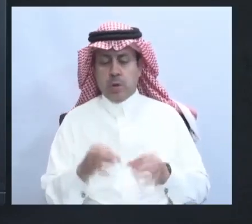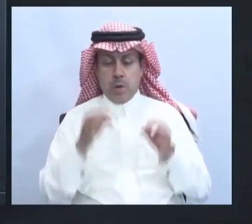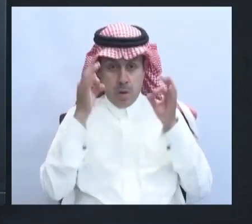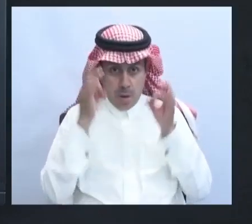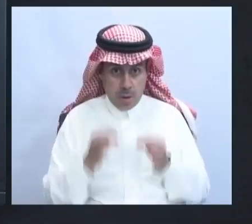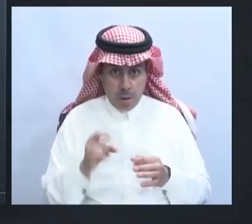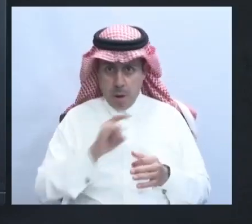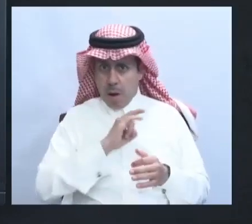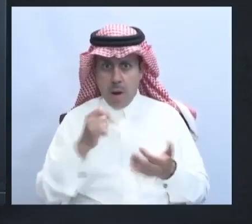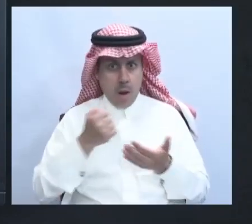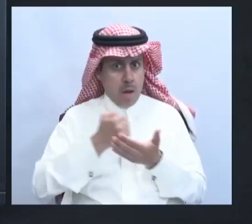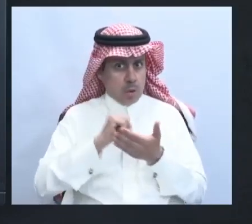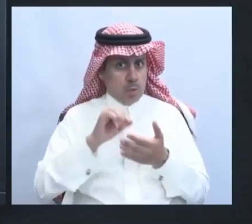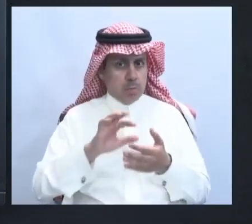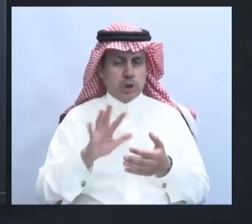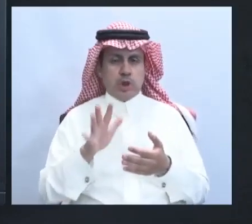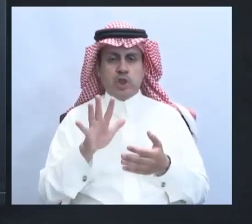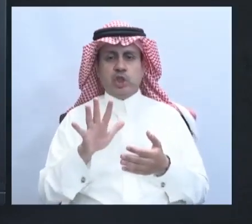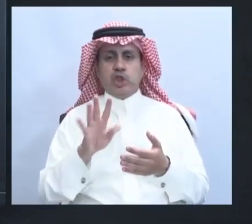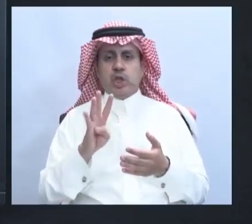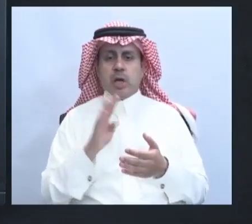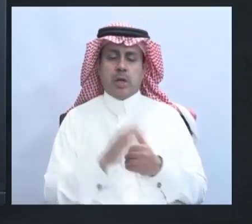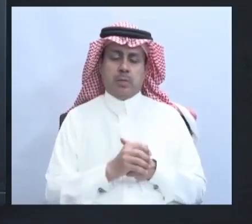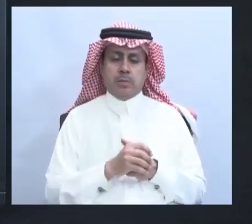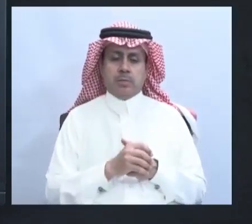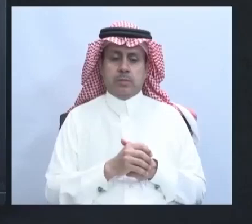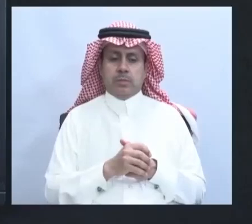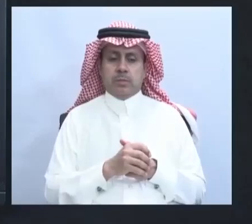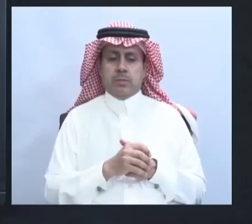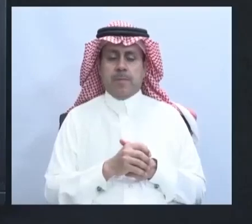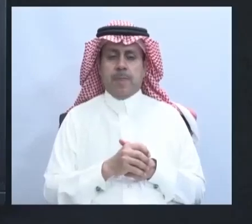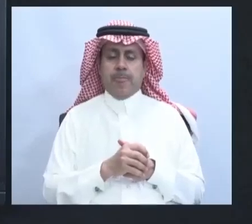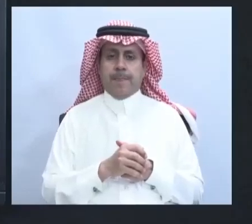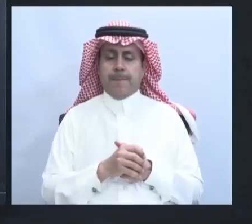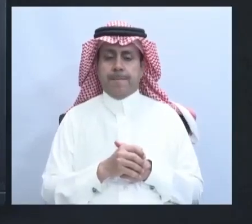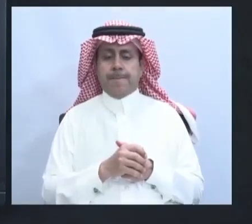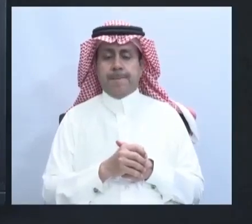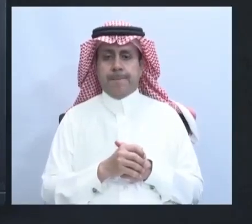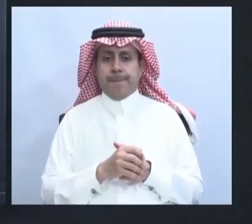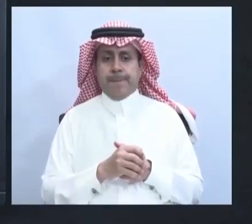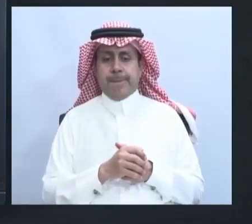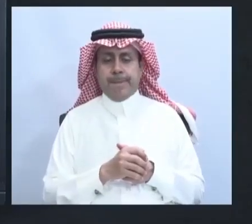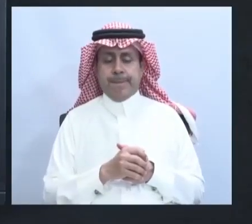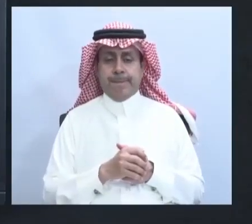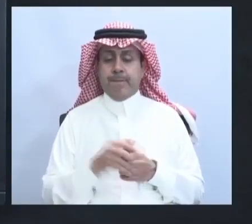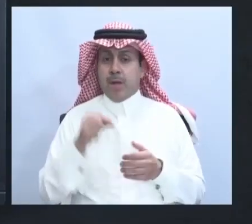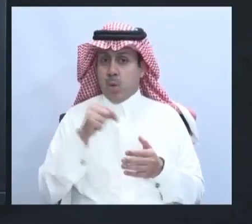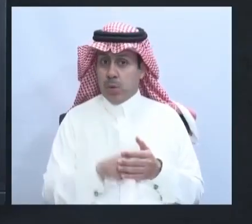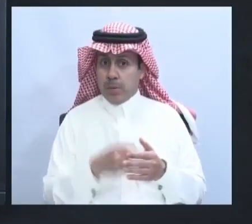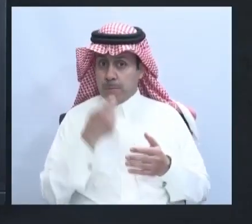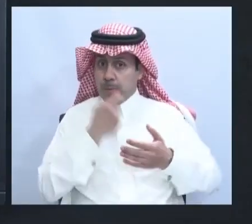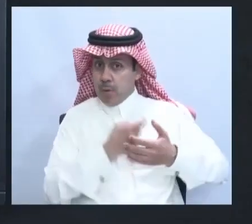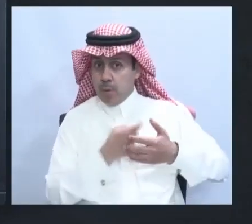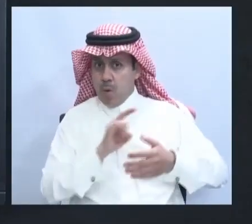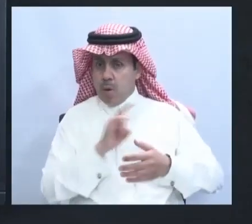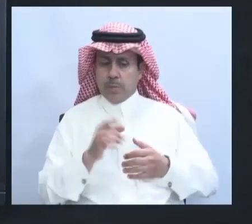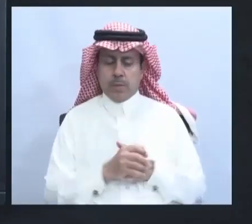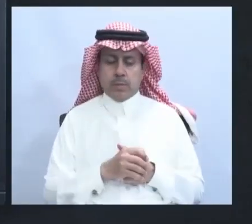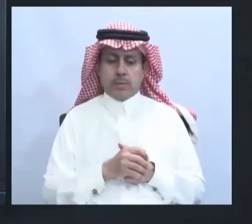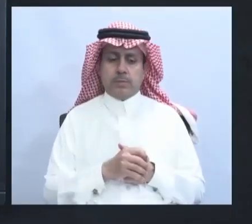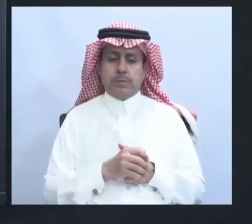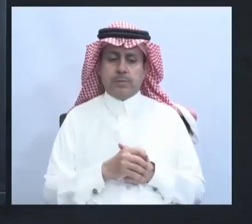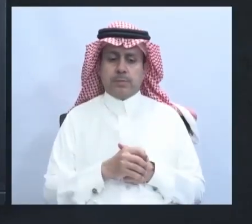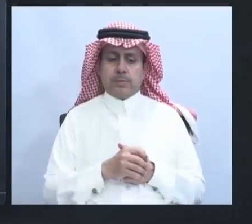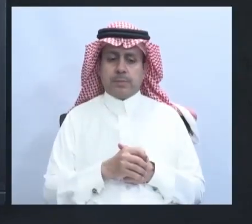لم ترضع فلا يزول هذا اليقين بالشك الطارئ من هذه المراه في كونها ارضعت او لم ترضع